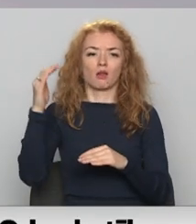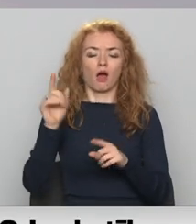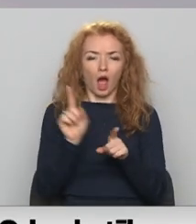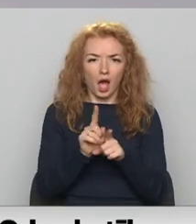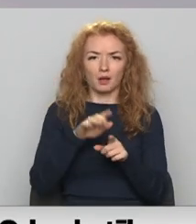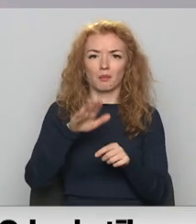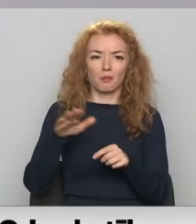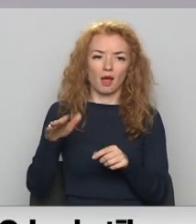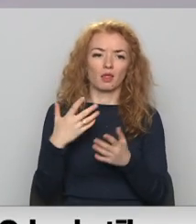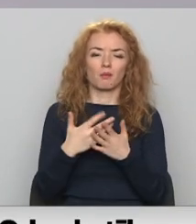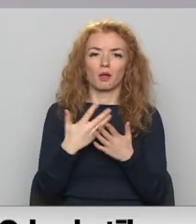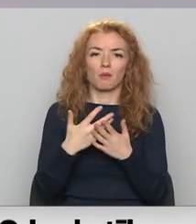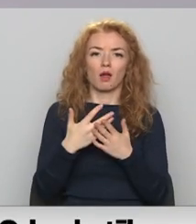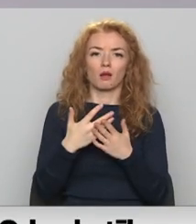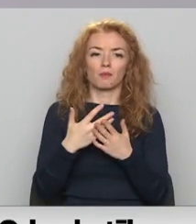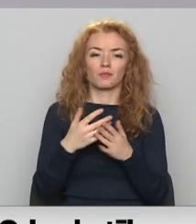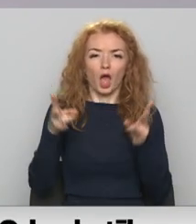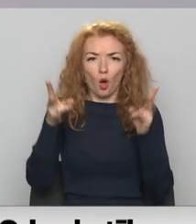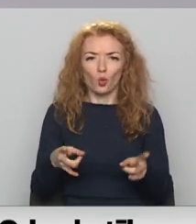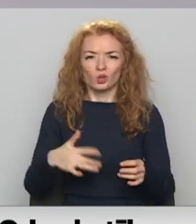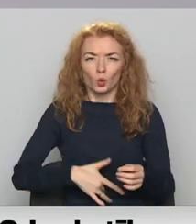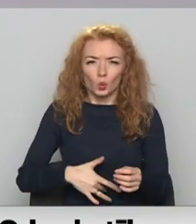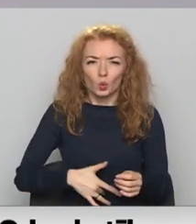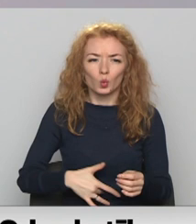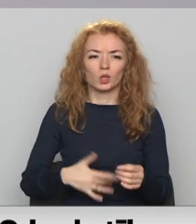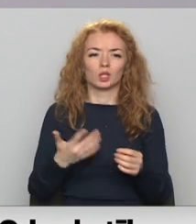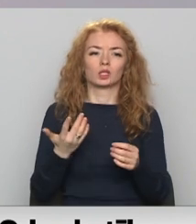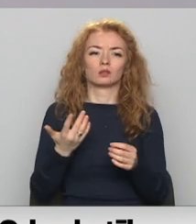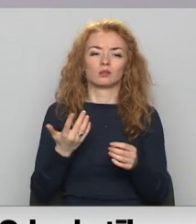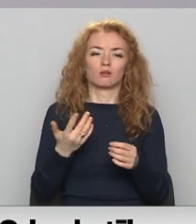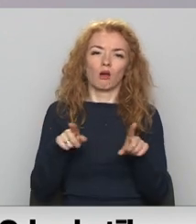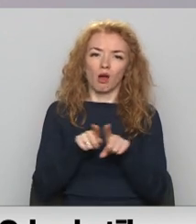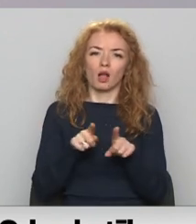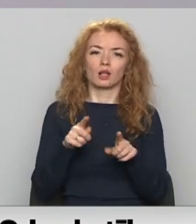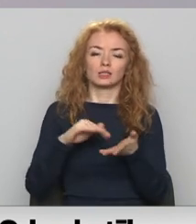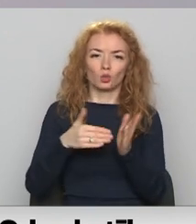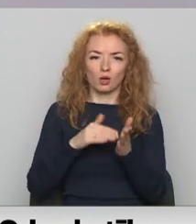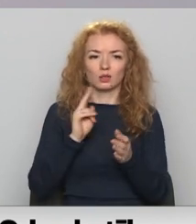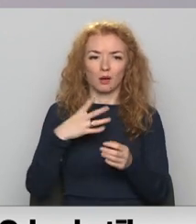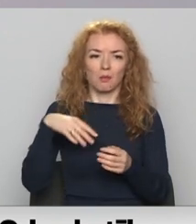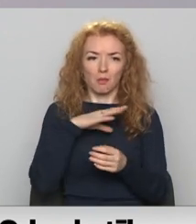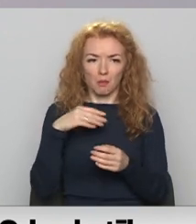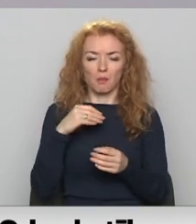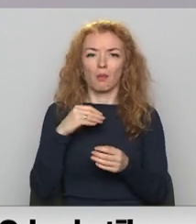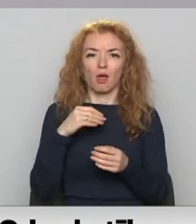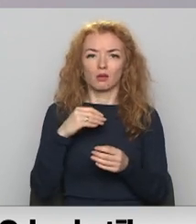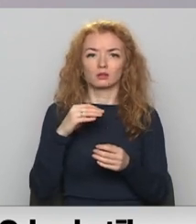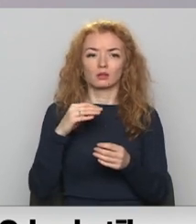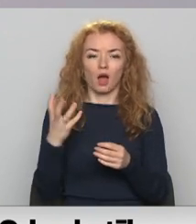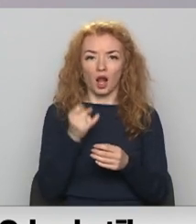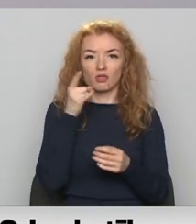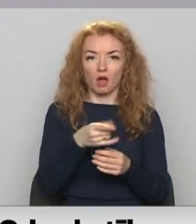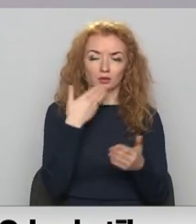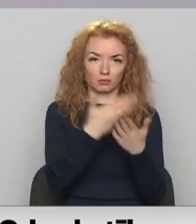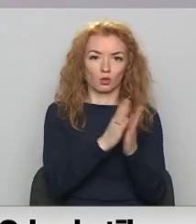bērniem, protams, mēs dosimies, bet arī akūtas sāpes vēderā varētu būt tāda situācija, ka mēs lūdzam pacientu ar taksi doties uz